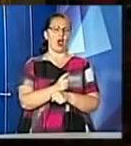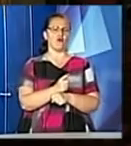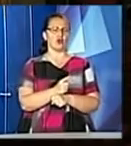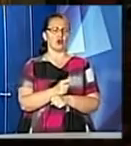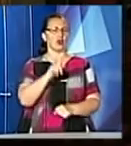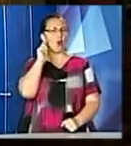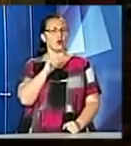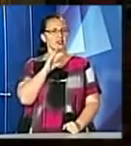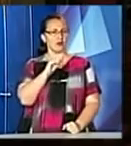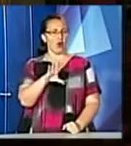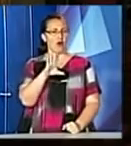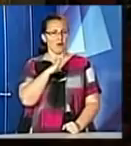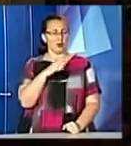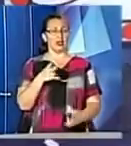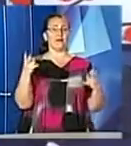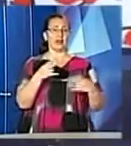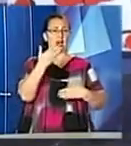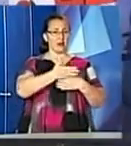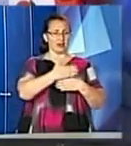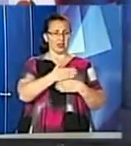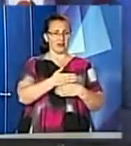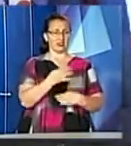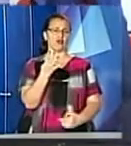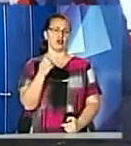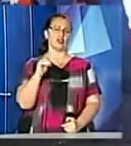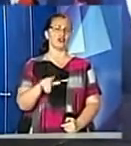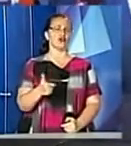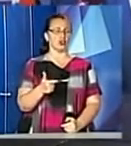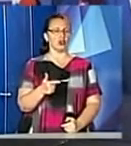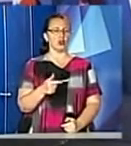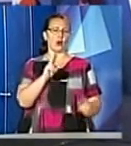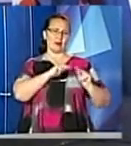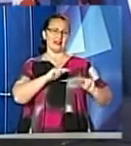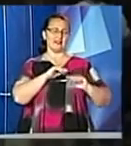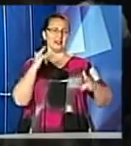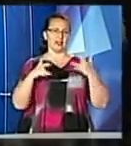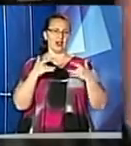потрібно більше 400 тисяч гривень, а зеньківчани сподіваються на успіх.